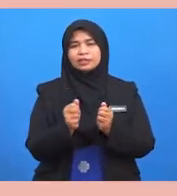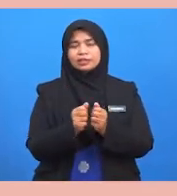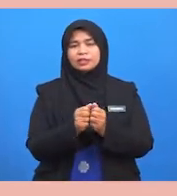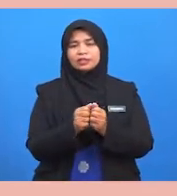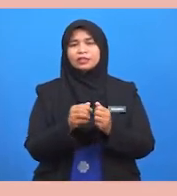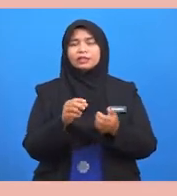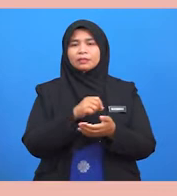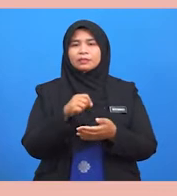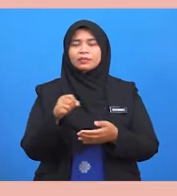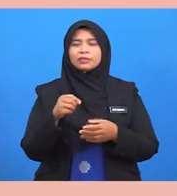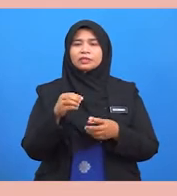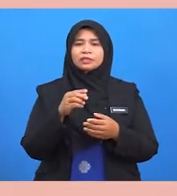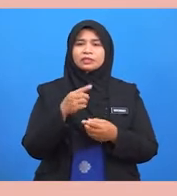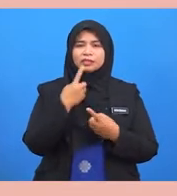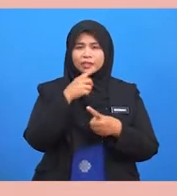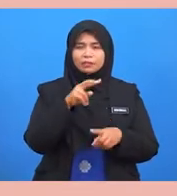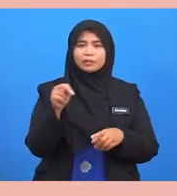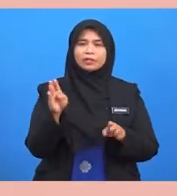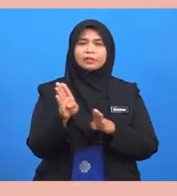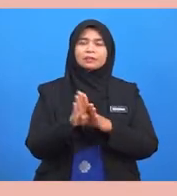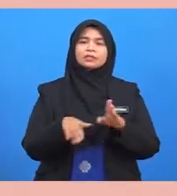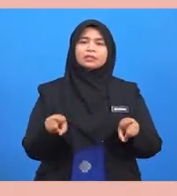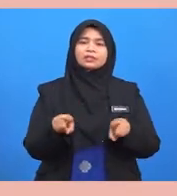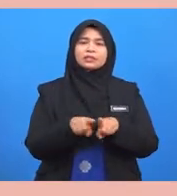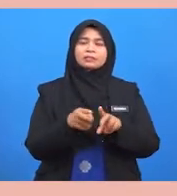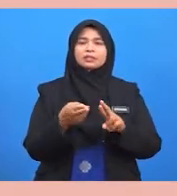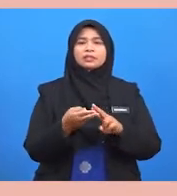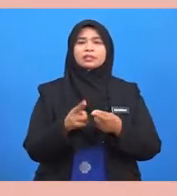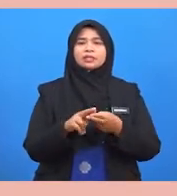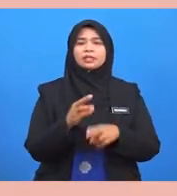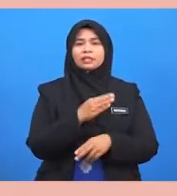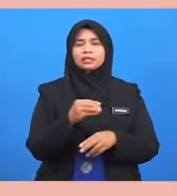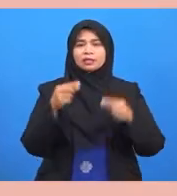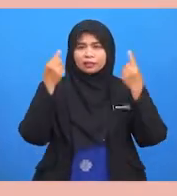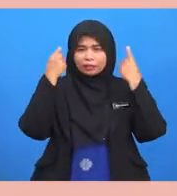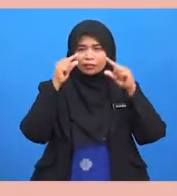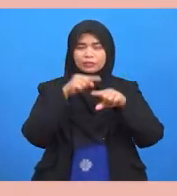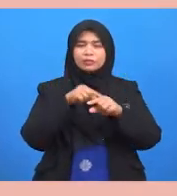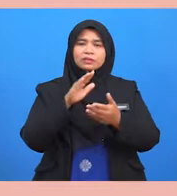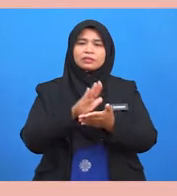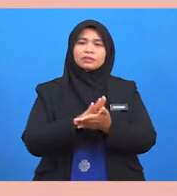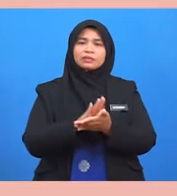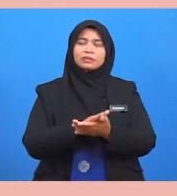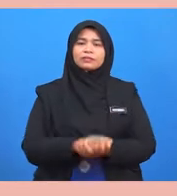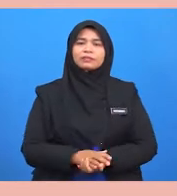dengan menuliskan jawapannya bersama rakan dan guru di sekolah.